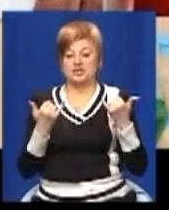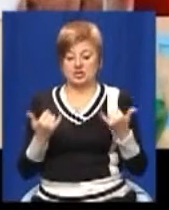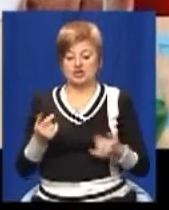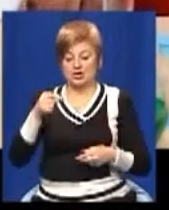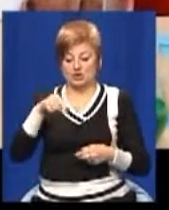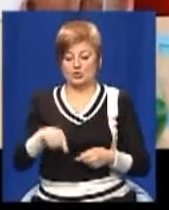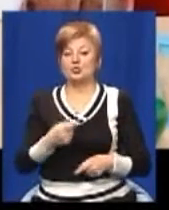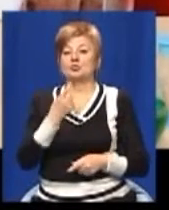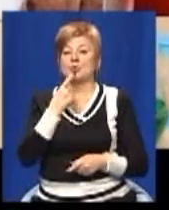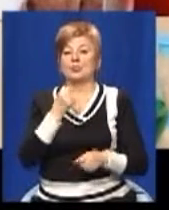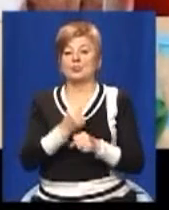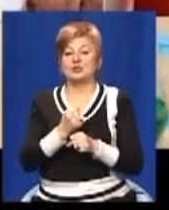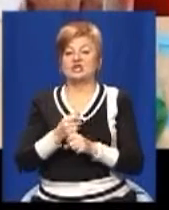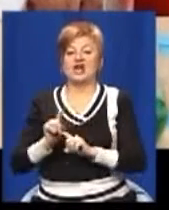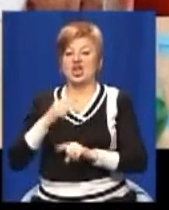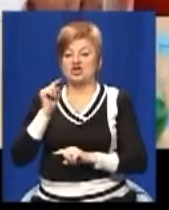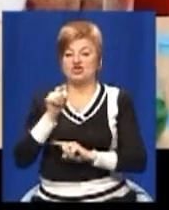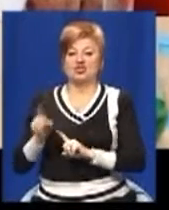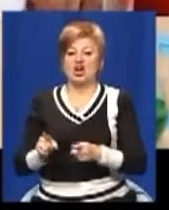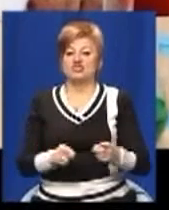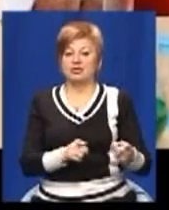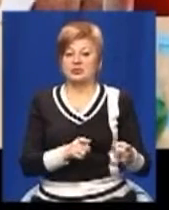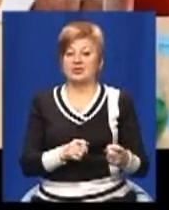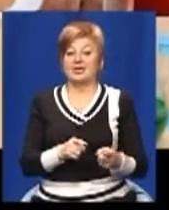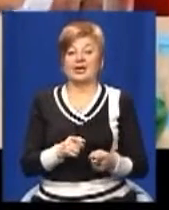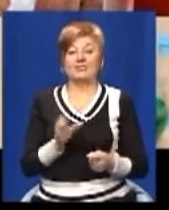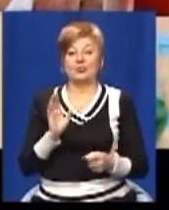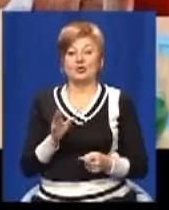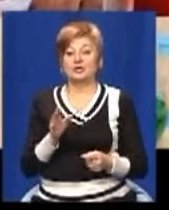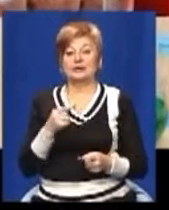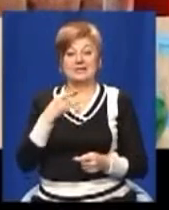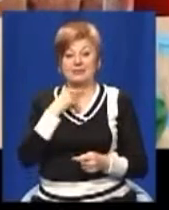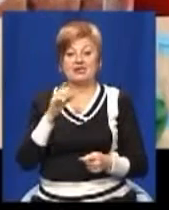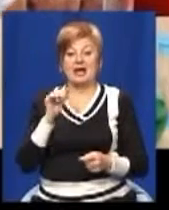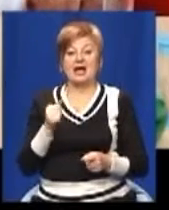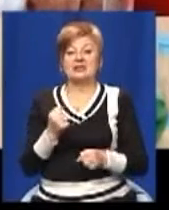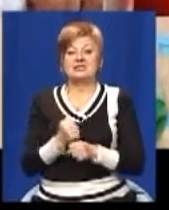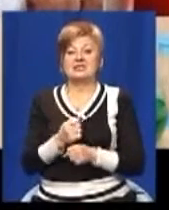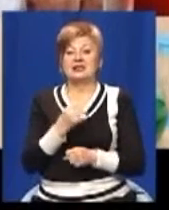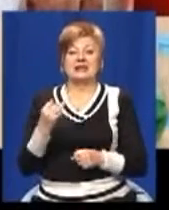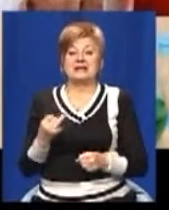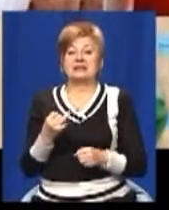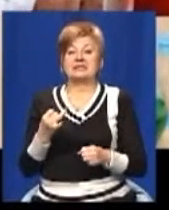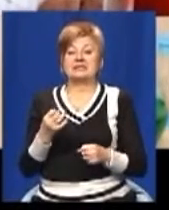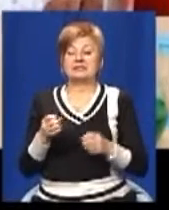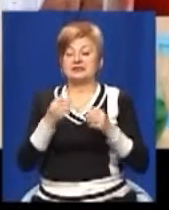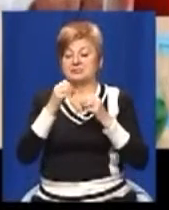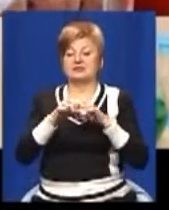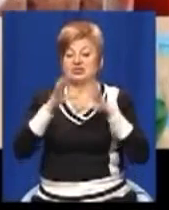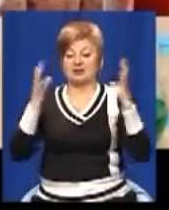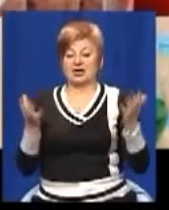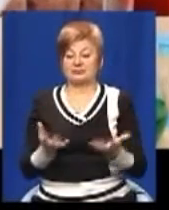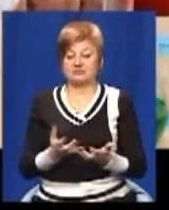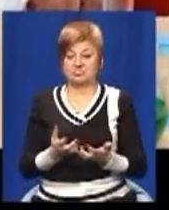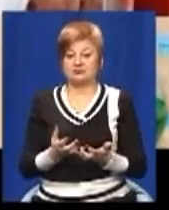тут спробуємо приготувати шашлик. Правда, він буде не їстівний, він буде шашлик із повітряної кульки. Зараз